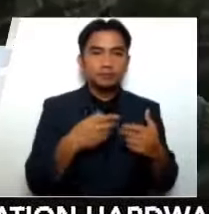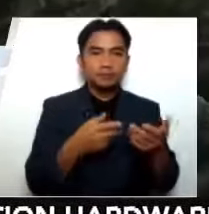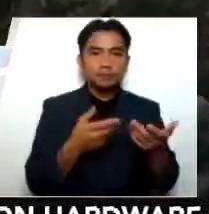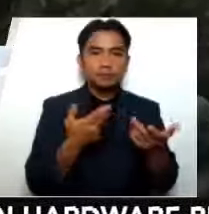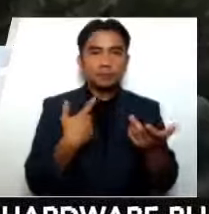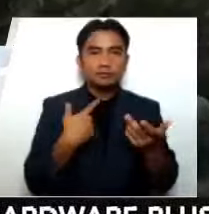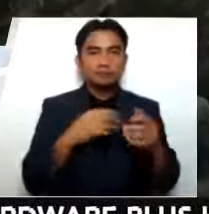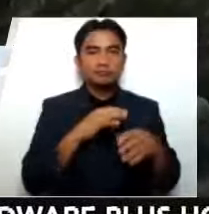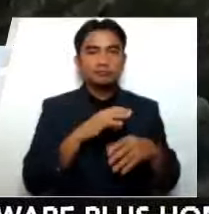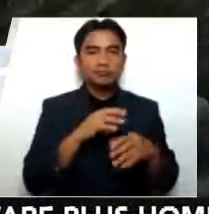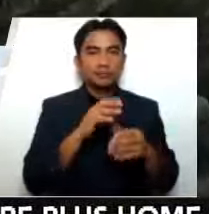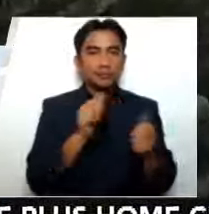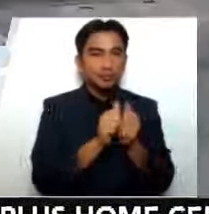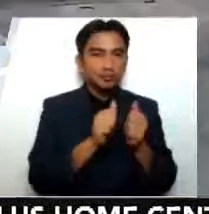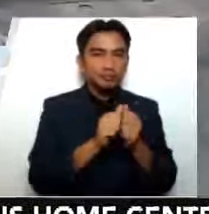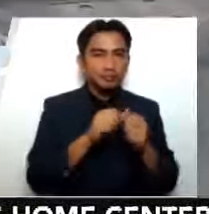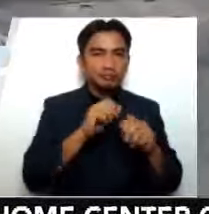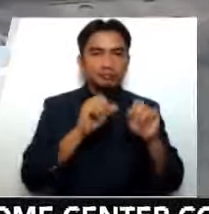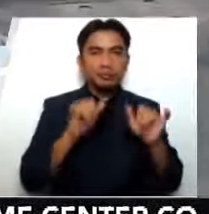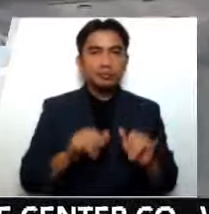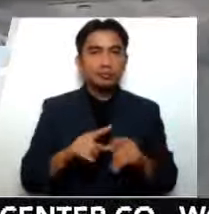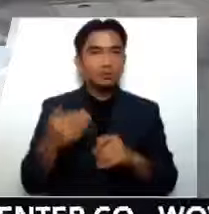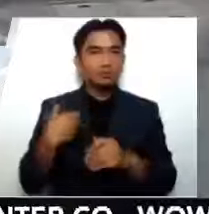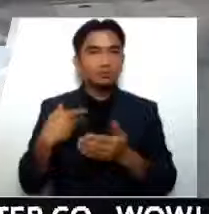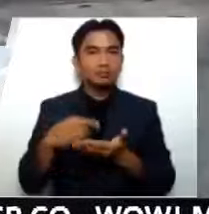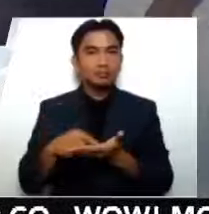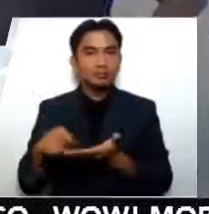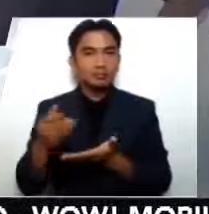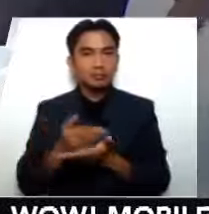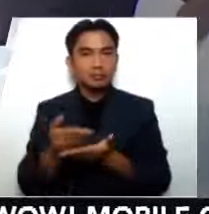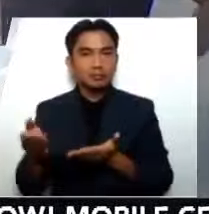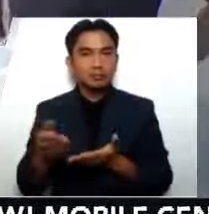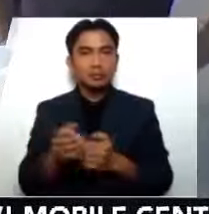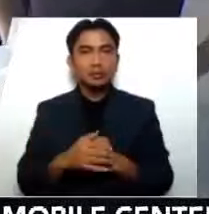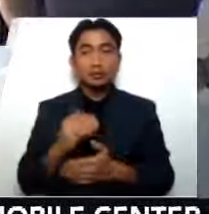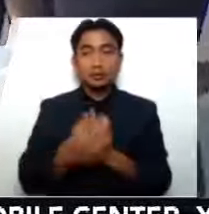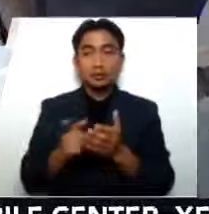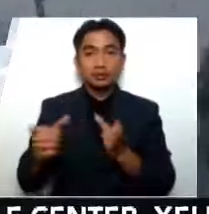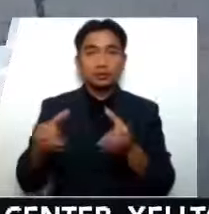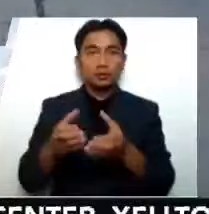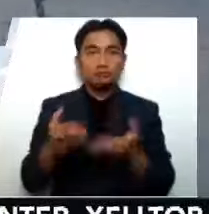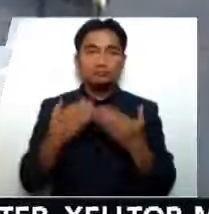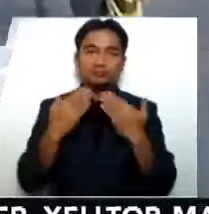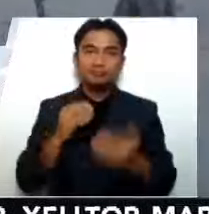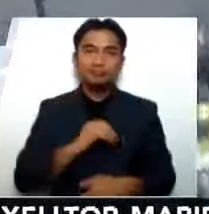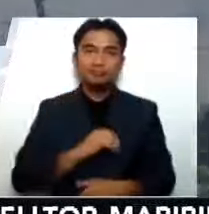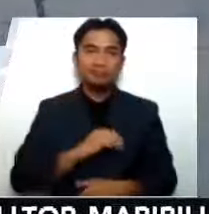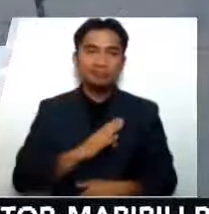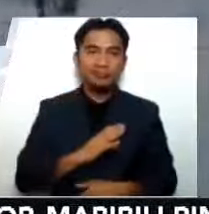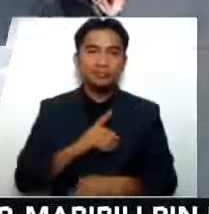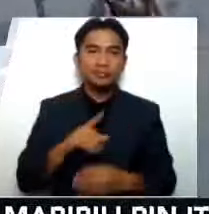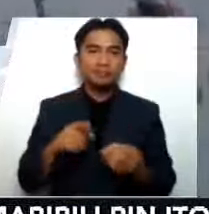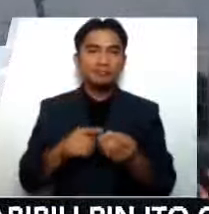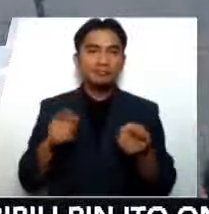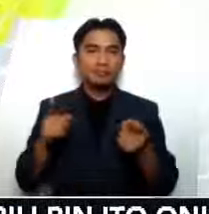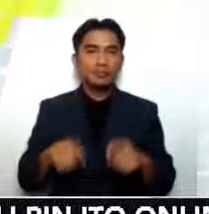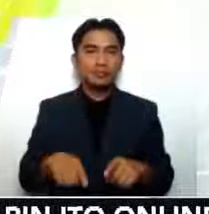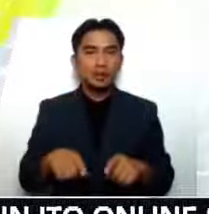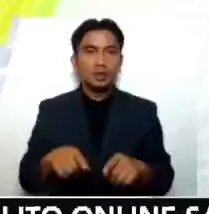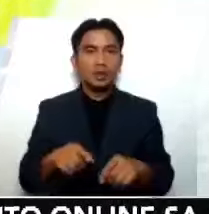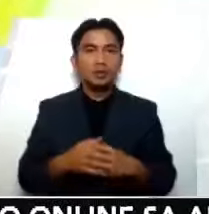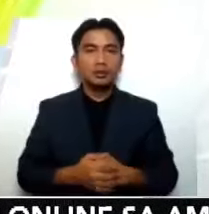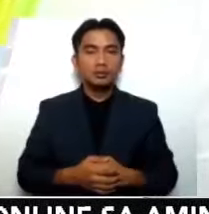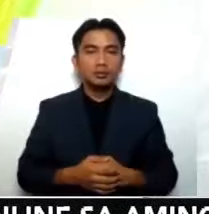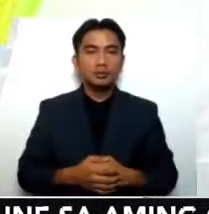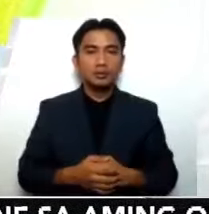ang grupong piston natuwa sa resolusyon, inalmahan naman ito ng Magnificent Seven, ang koalisyon ng transport groups